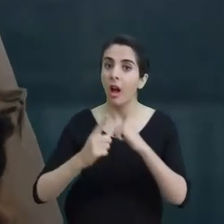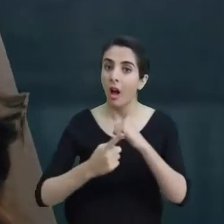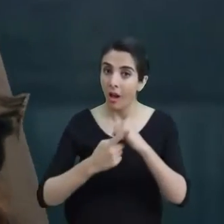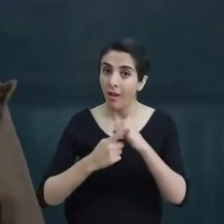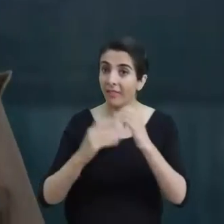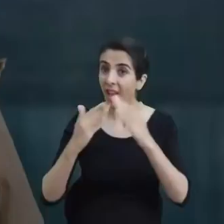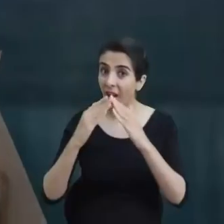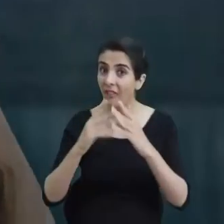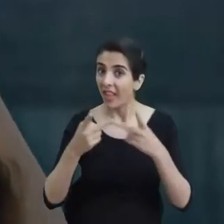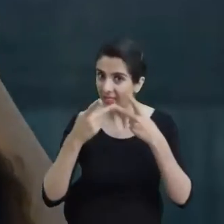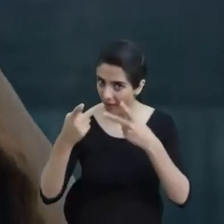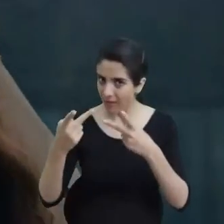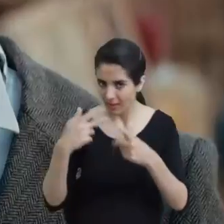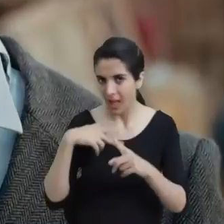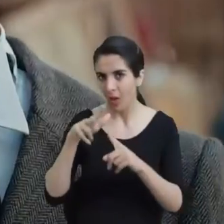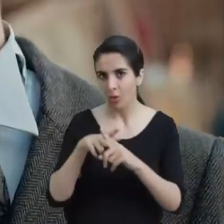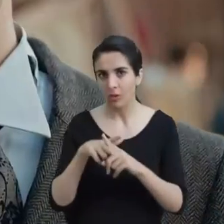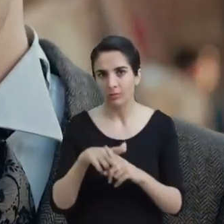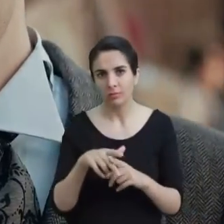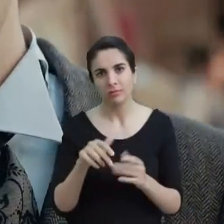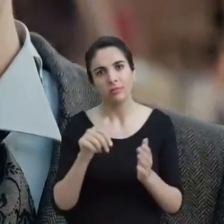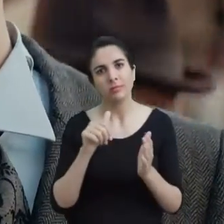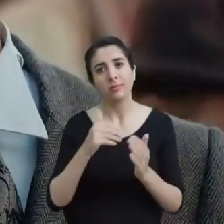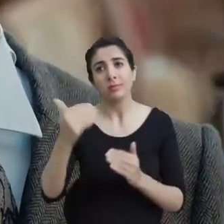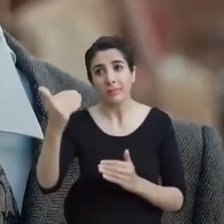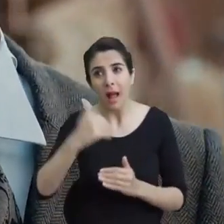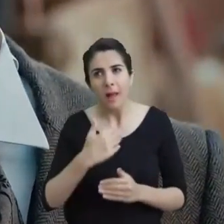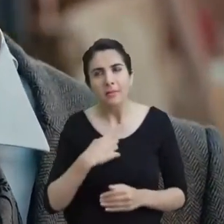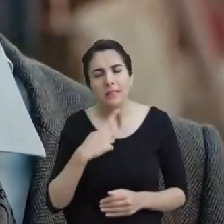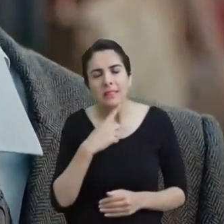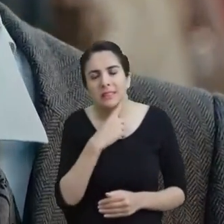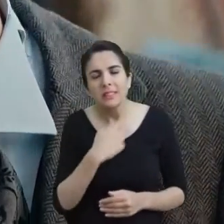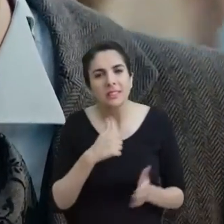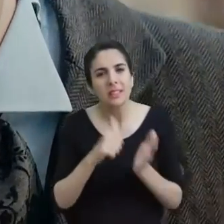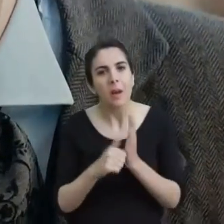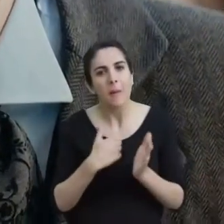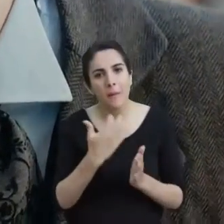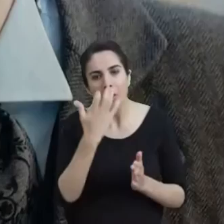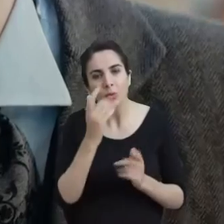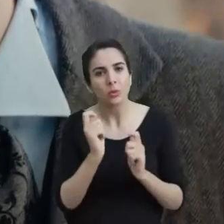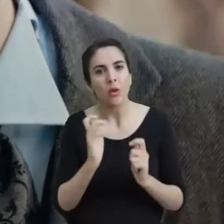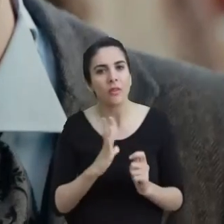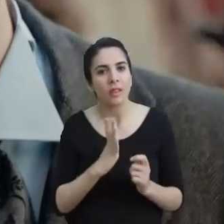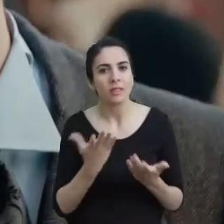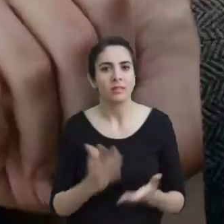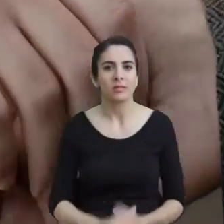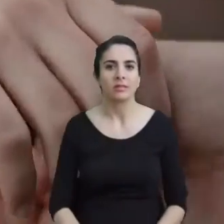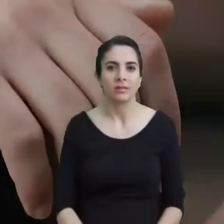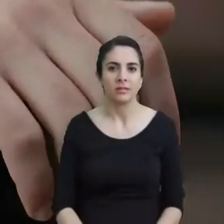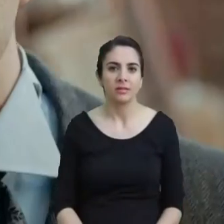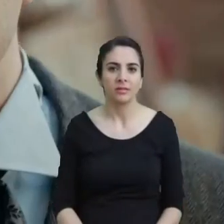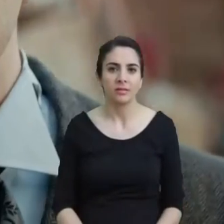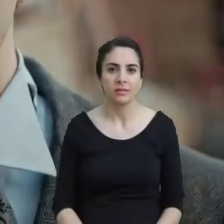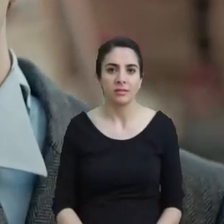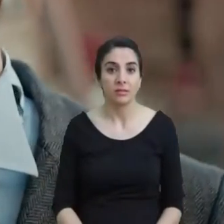Haftayı yalınızla vereceğiniz davet geçerlidir. O güne kadar nasıl dayanacağımı bilemiyorum. Kızın eline uzanıp öptü, bileğindeki